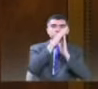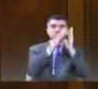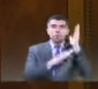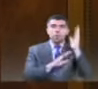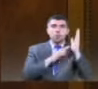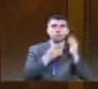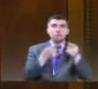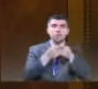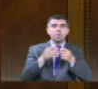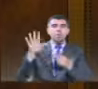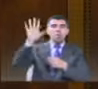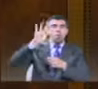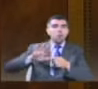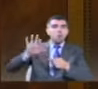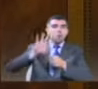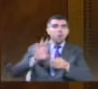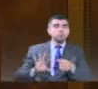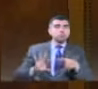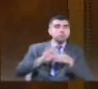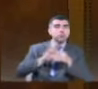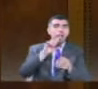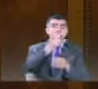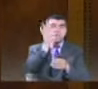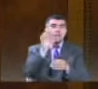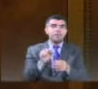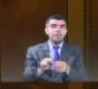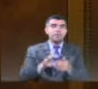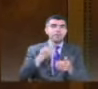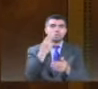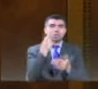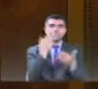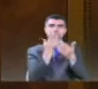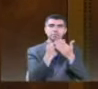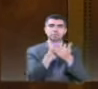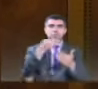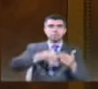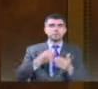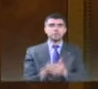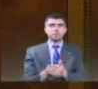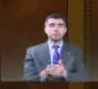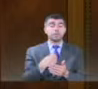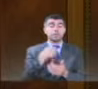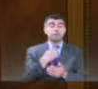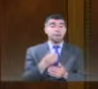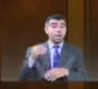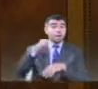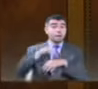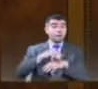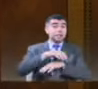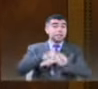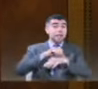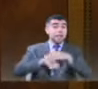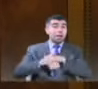الأورو متوسطي وشراكة إفريقيا الاتحاد الأوروبي. ولم يفوت الاتحاد الأوروبي